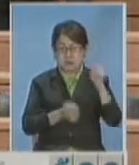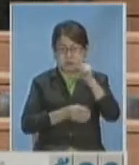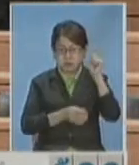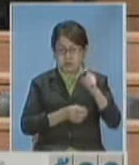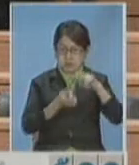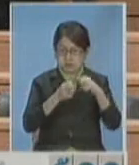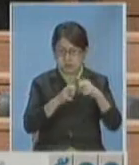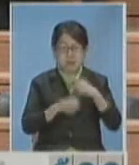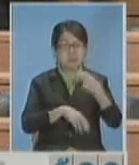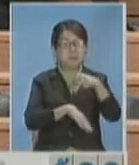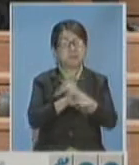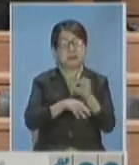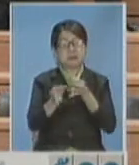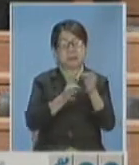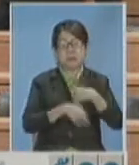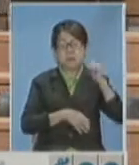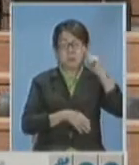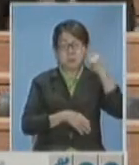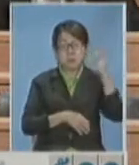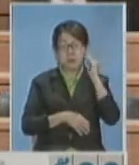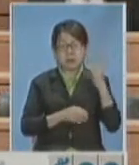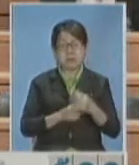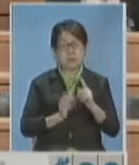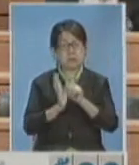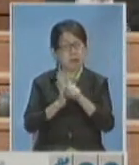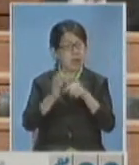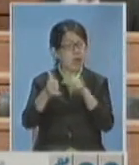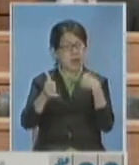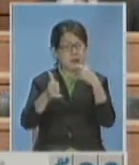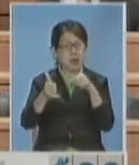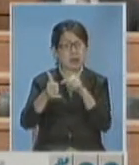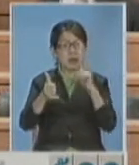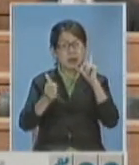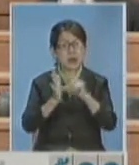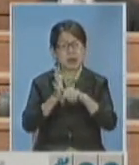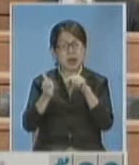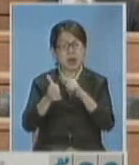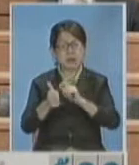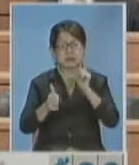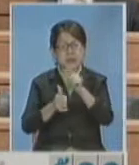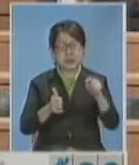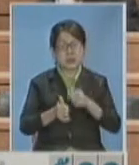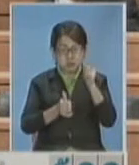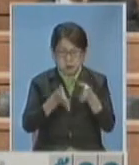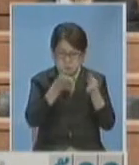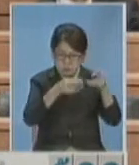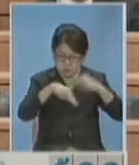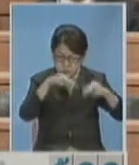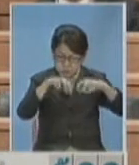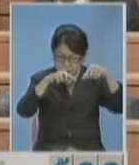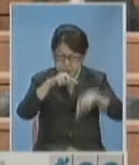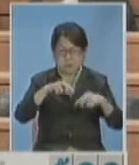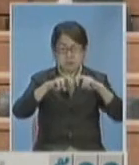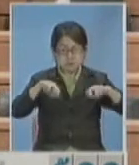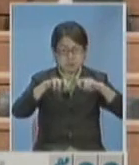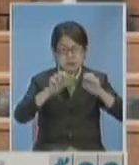ชี้แจงว่าท่านไม่รู้ไม่เห็นแล้วใครล่ะครับที่เลขาธิการได้โยนไปว่าเป็นคนสั่งการเราควรจะมีการตรวจสอบลงไปถึงข้อเท็จจริงเพื่อเอาคน